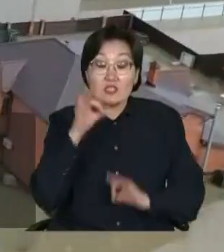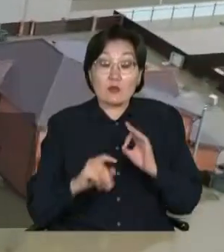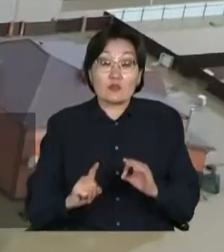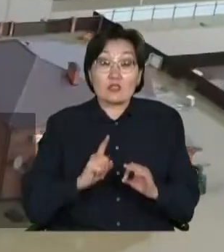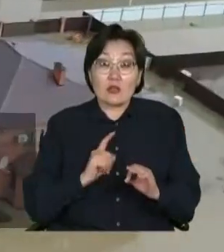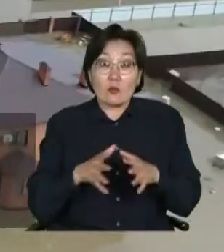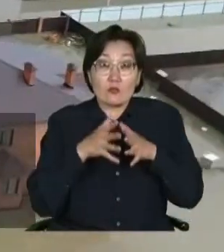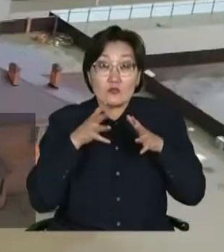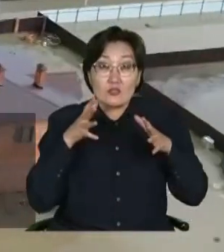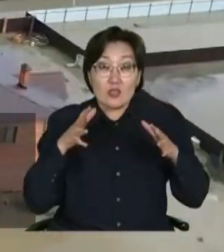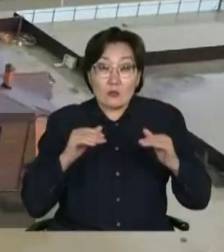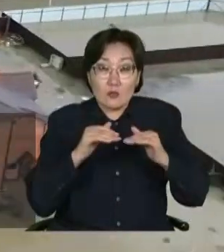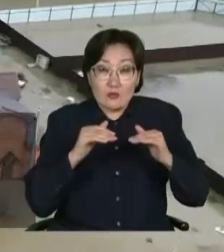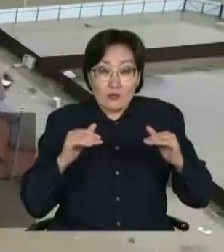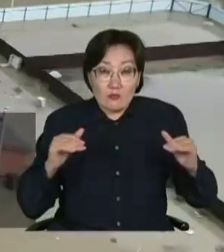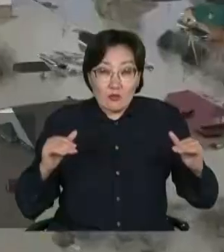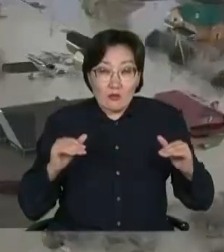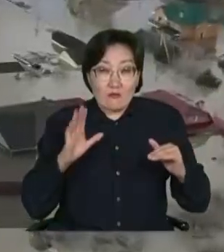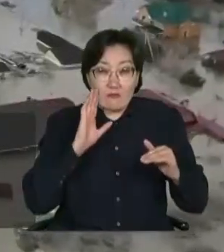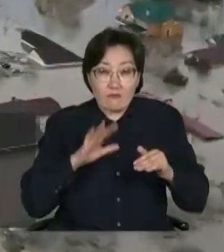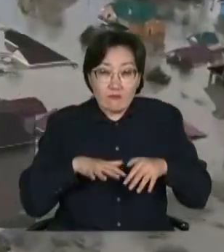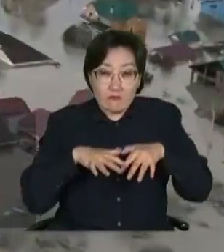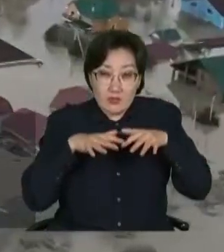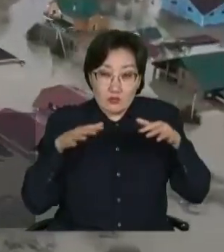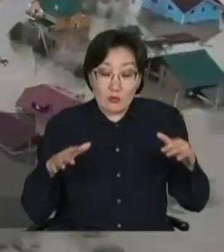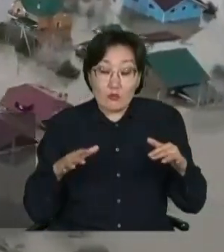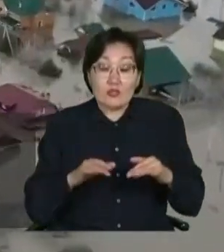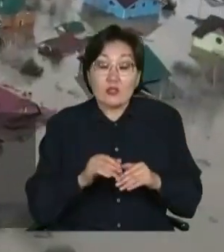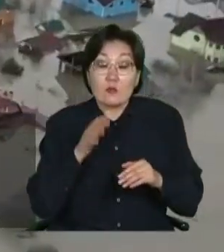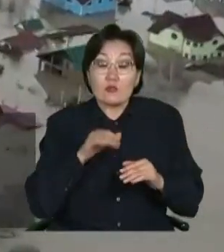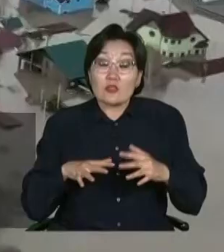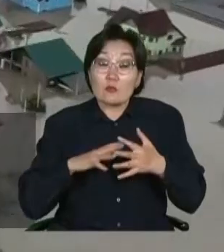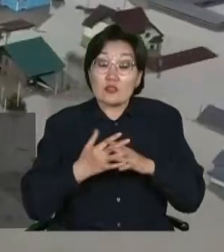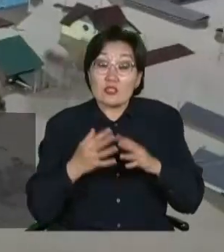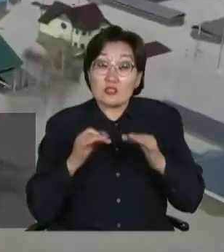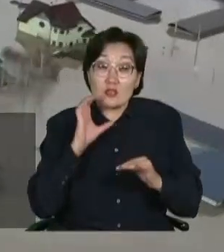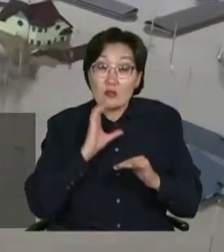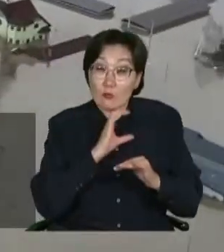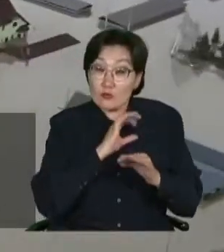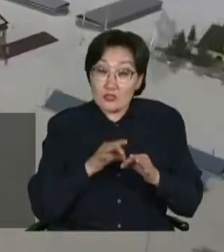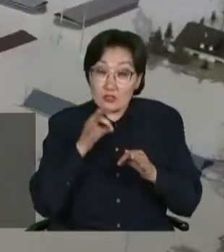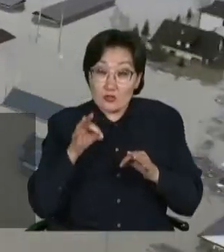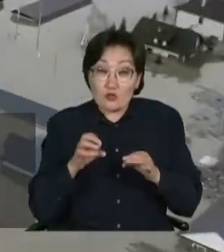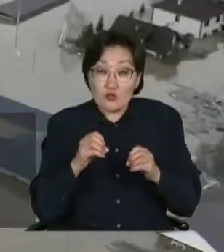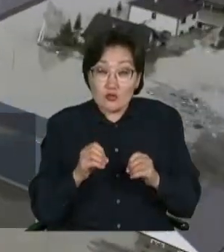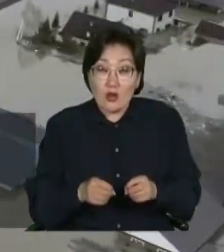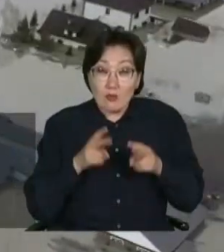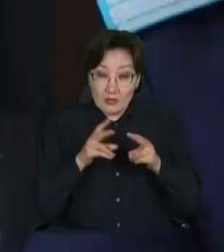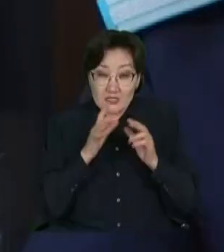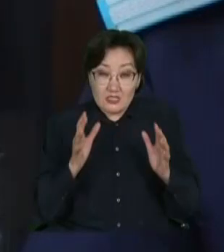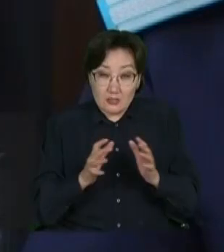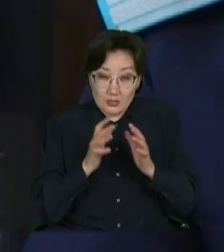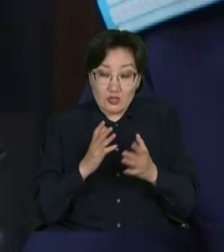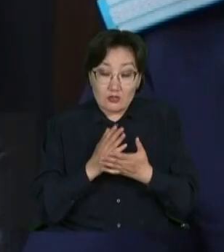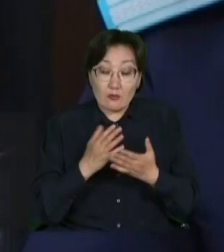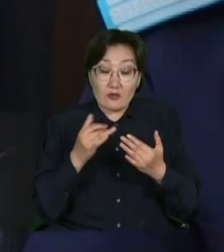ожидается максимальное достижение пика уровня воды. Угроза потопления населенных пунктов в северном регионе все еще сохраняется.